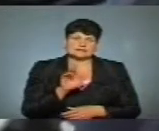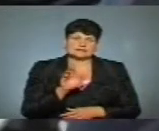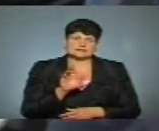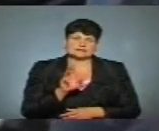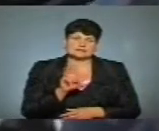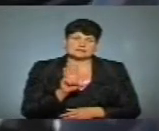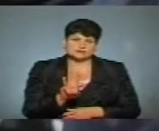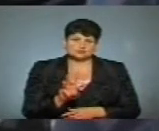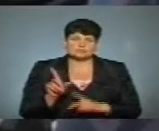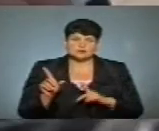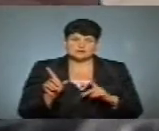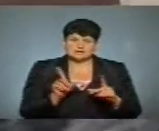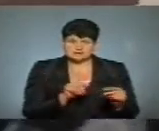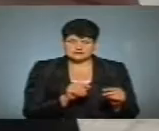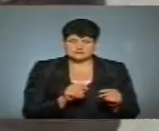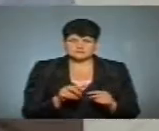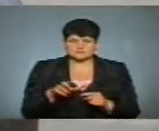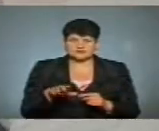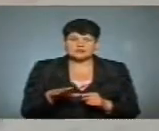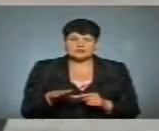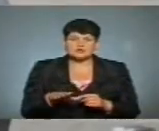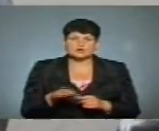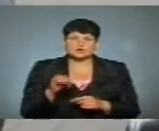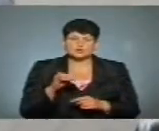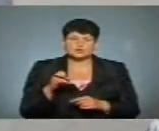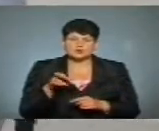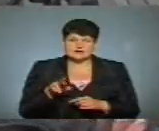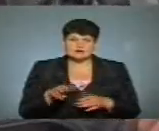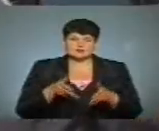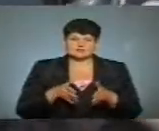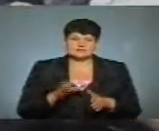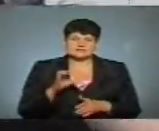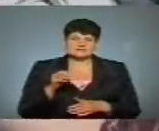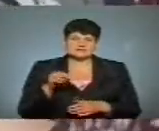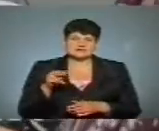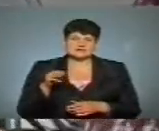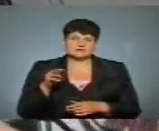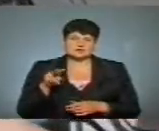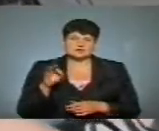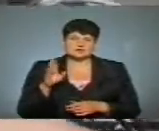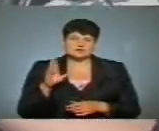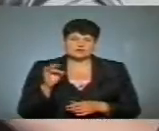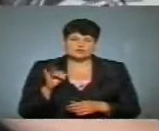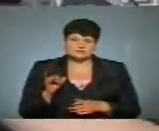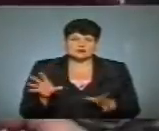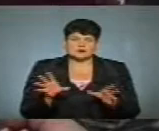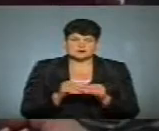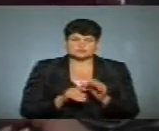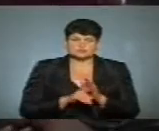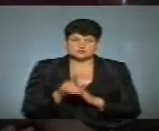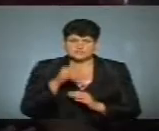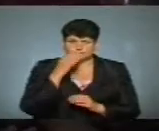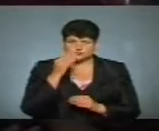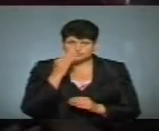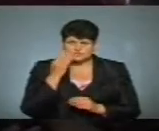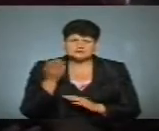І проїхатися всією країною. Юлія Пащенко родом із Світловодська. Стартувала жінка разом із усіма в Ужгороді. Дуже